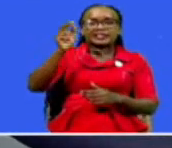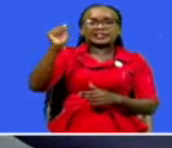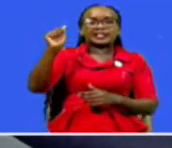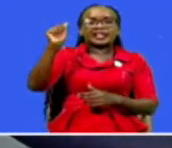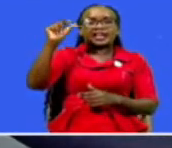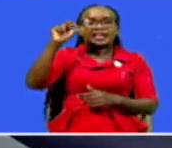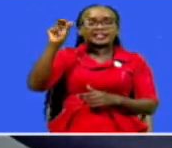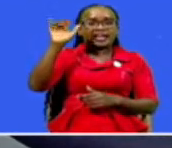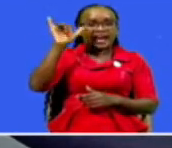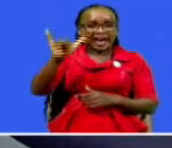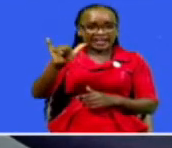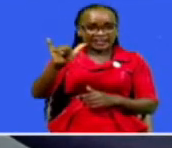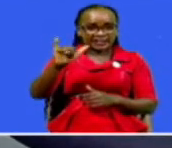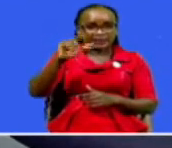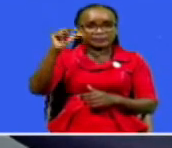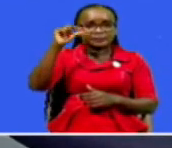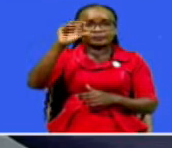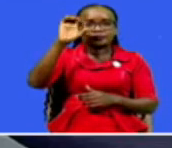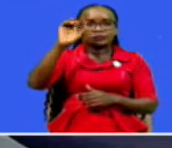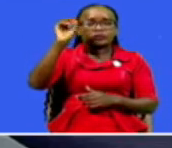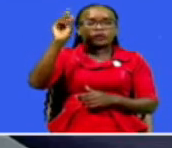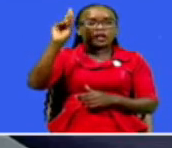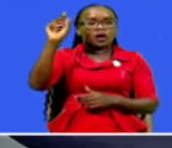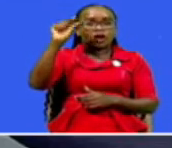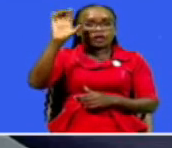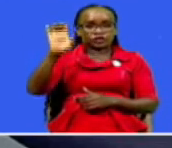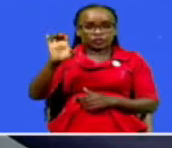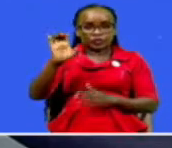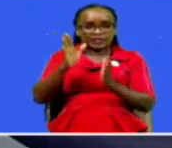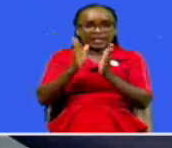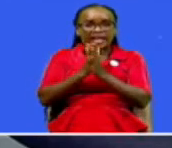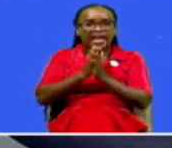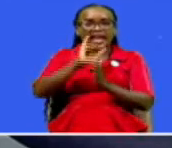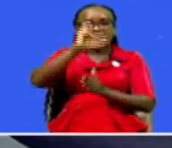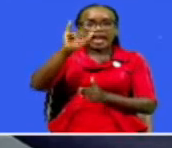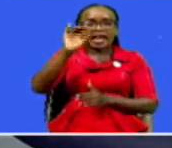Muchelule, jaji George Odunga na vile vile jaji